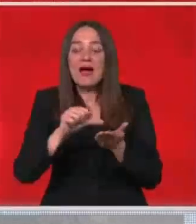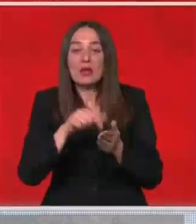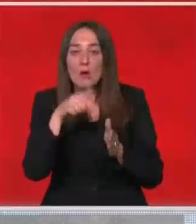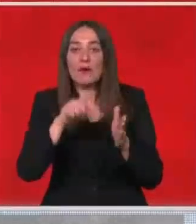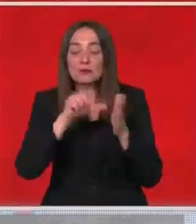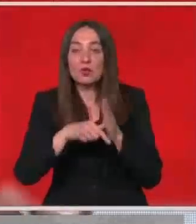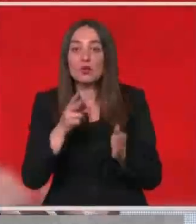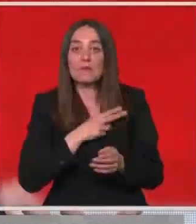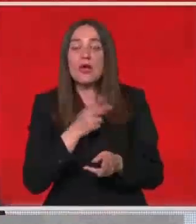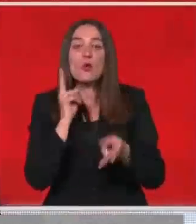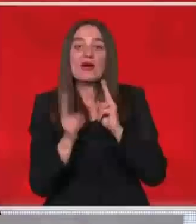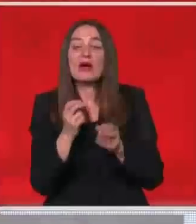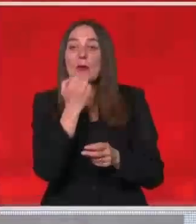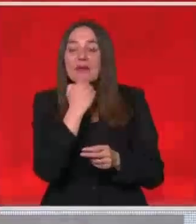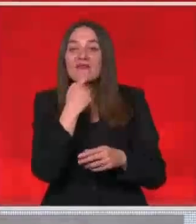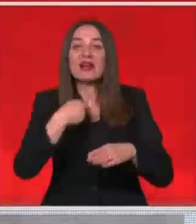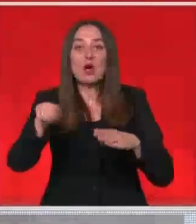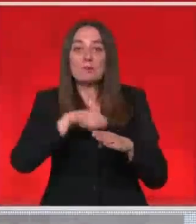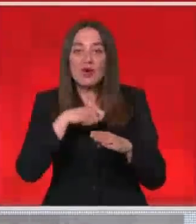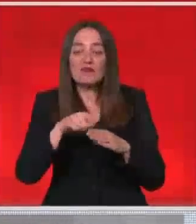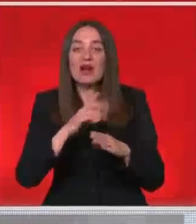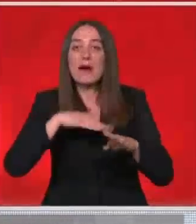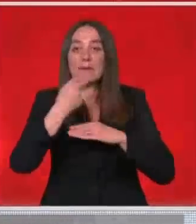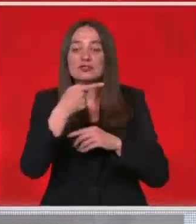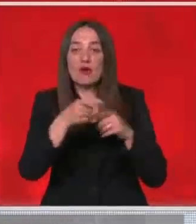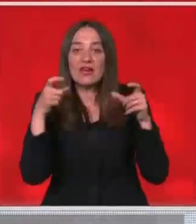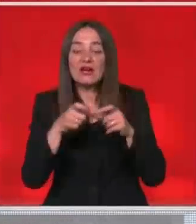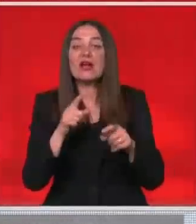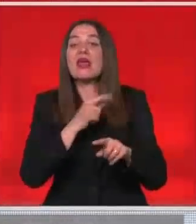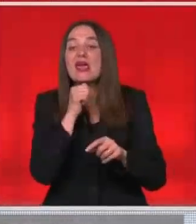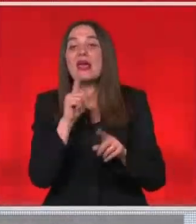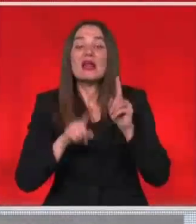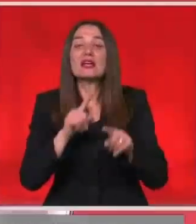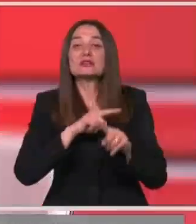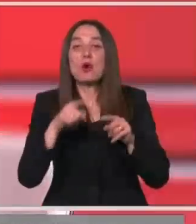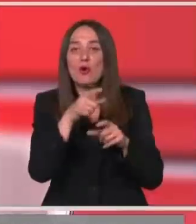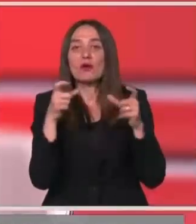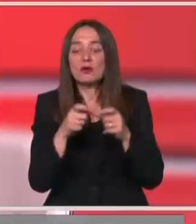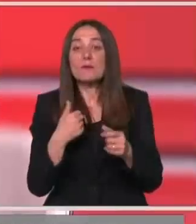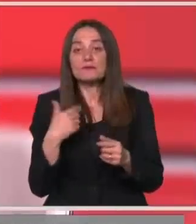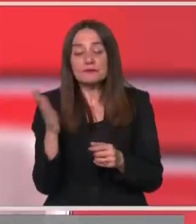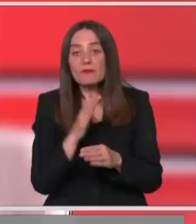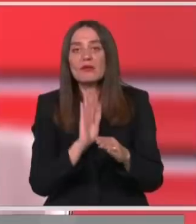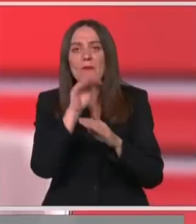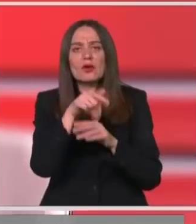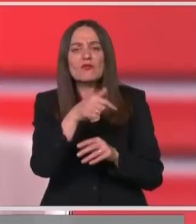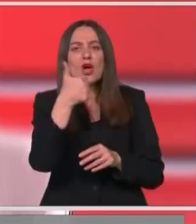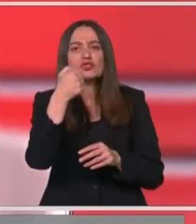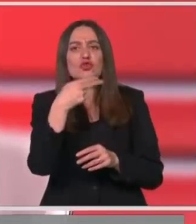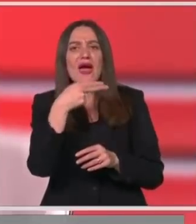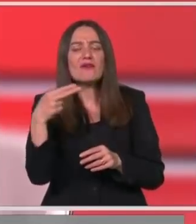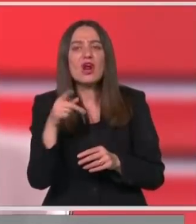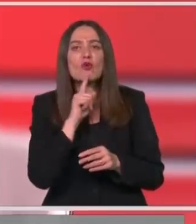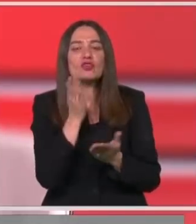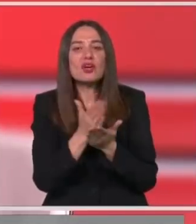imaju kako bi se i privreda oporavila nakon ove krize ili zbog ove krize. Ajde da pređemo na ovih 100 eura koji će da